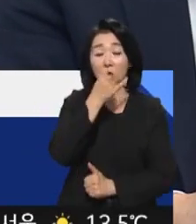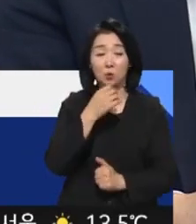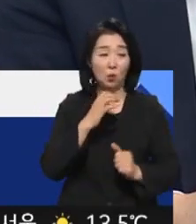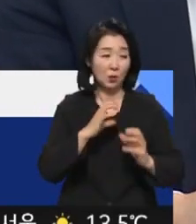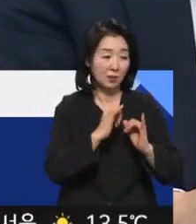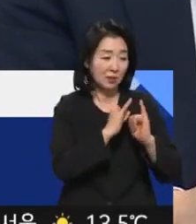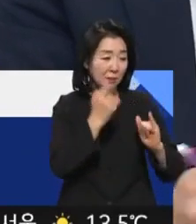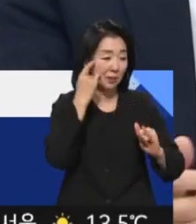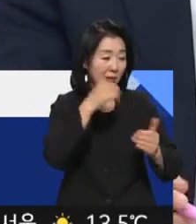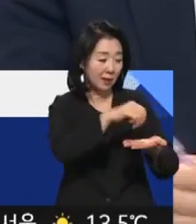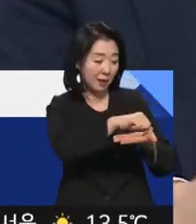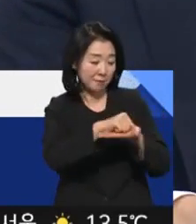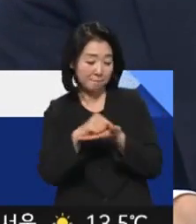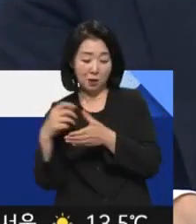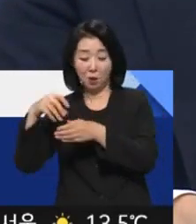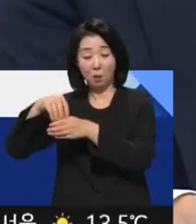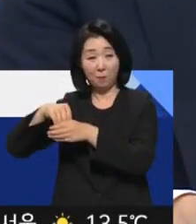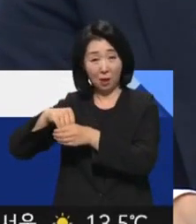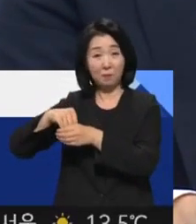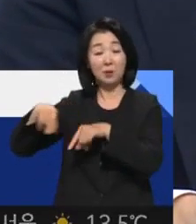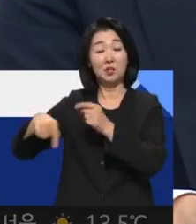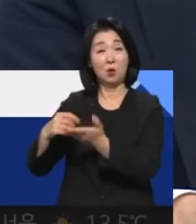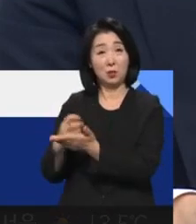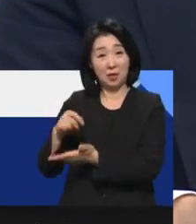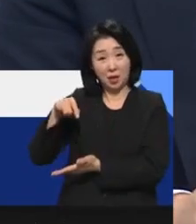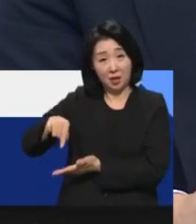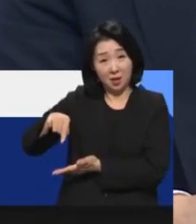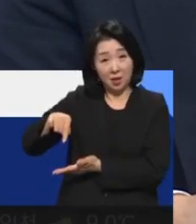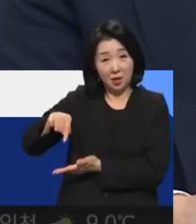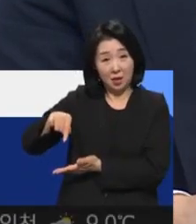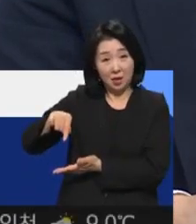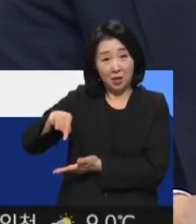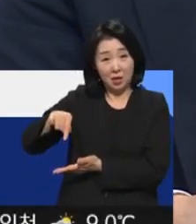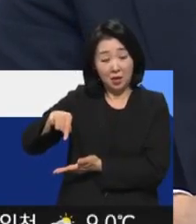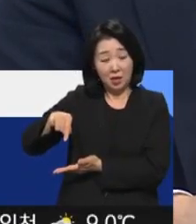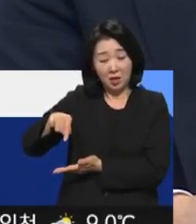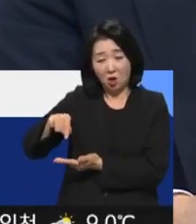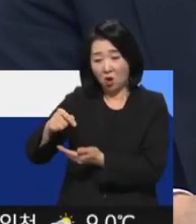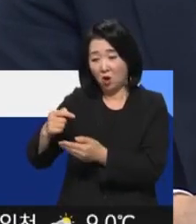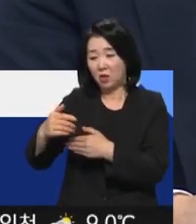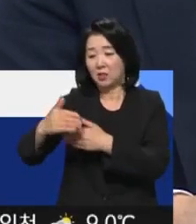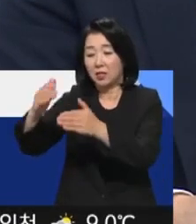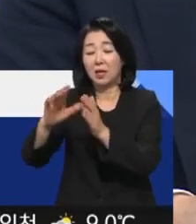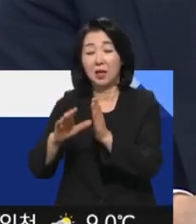민심을 생생하게 반영하는 정책의 입안, 수립, 집행